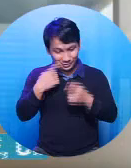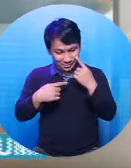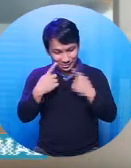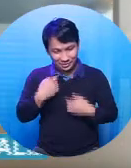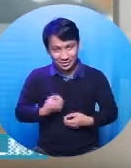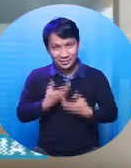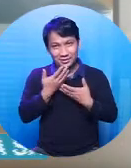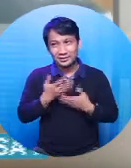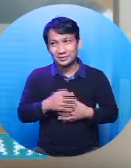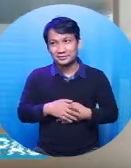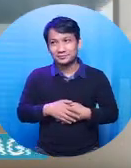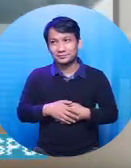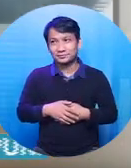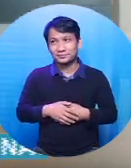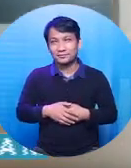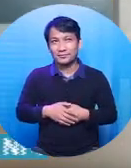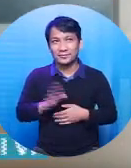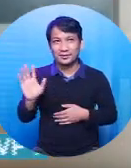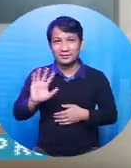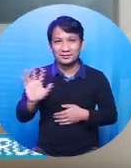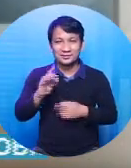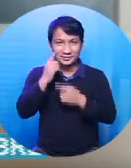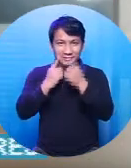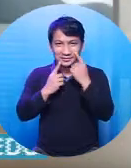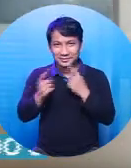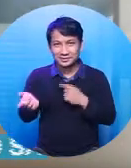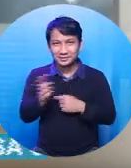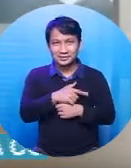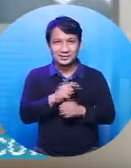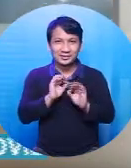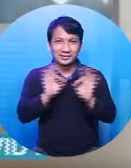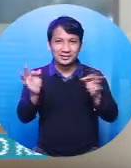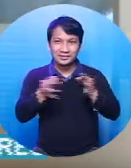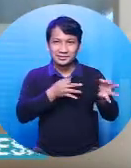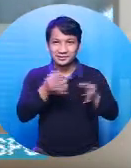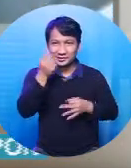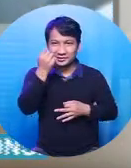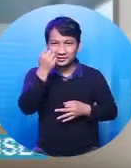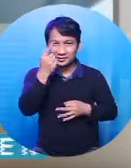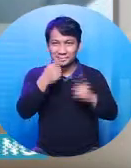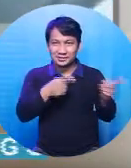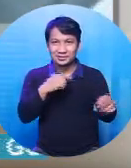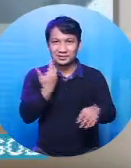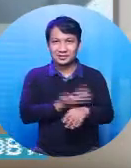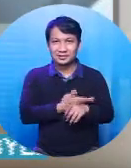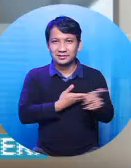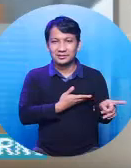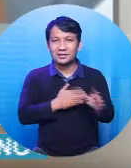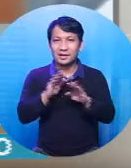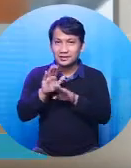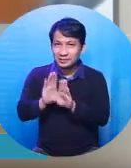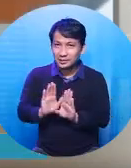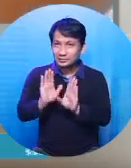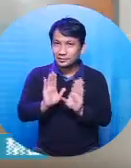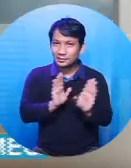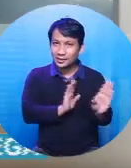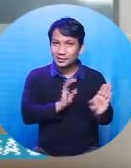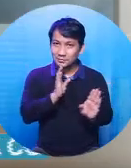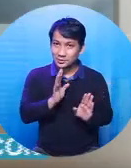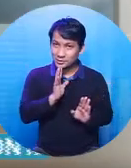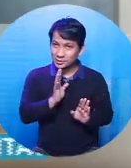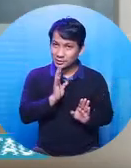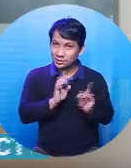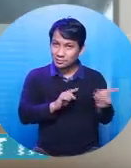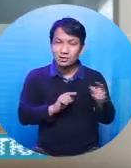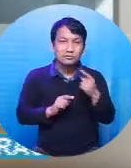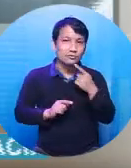Ma'am, Nay, pwede ba Nay, huwag munang umiyak para maintindihan ka rin ang anak mo? Okay, dahan-dahan lang po, Nay. Mag-usap kayo ng